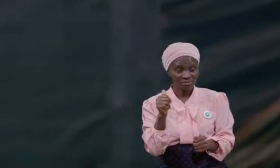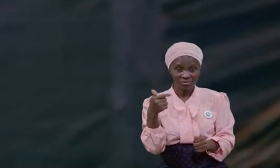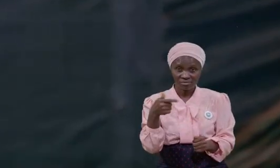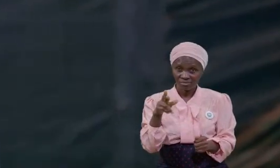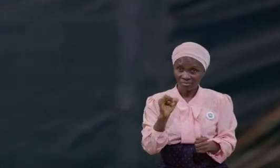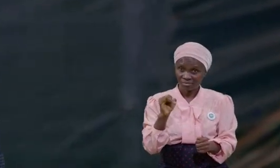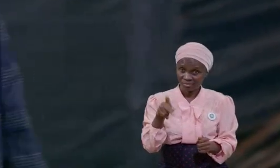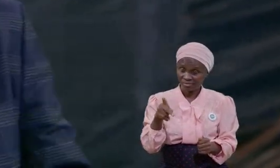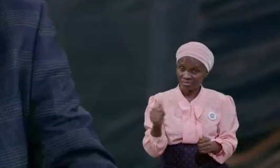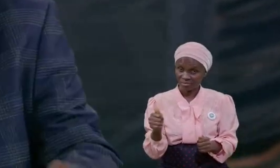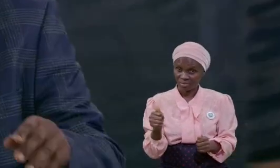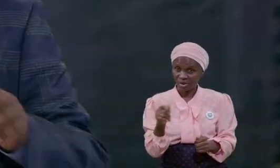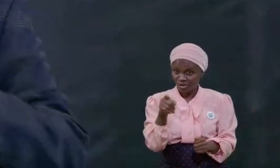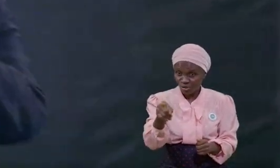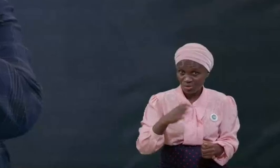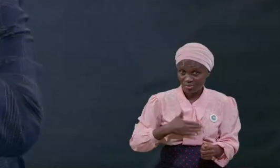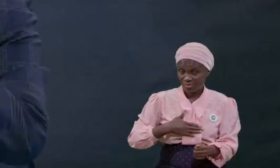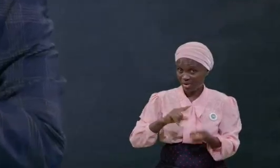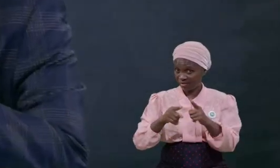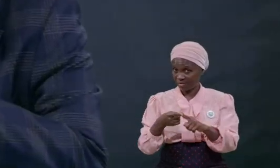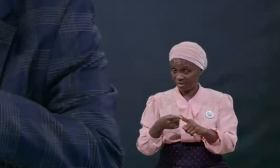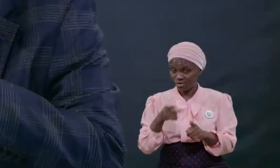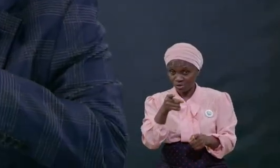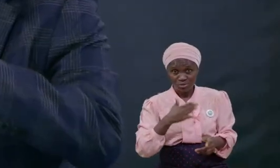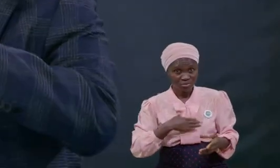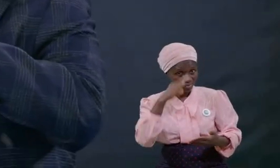fille, connaissance là-bas,